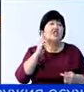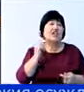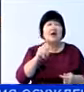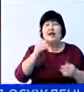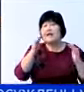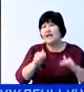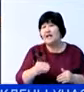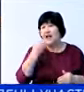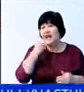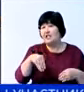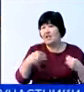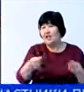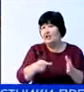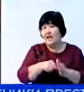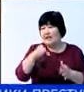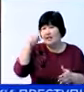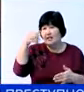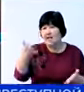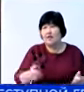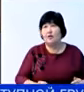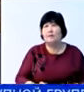низкое качество подаваемой электроэнергии.